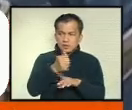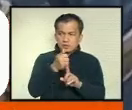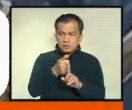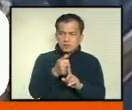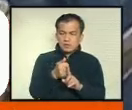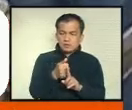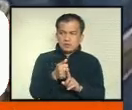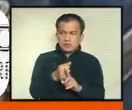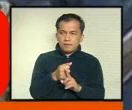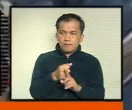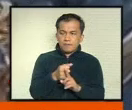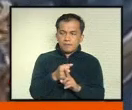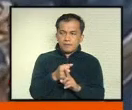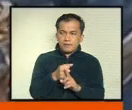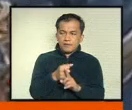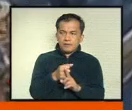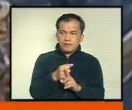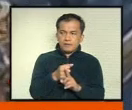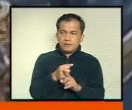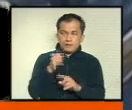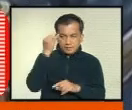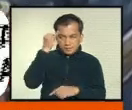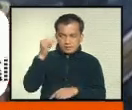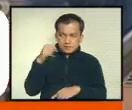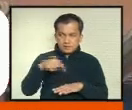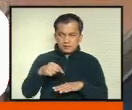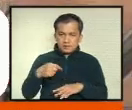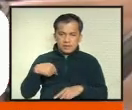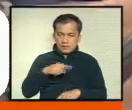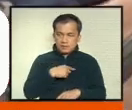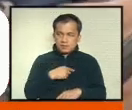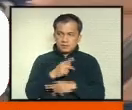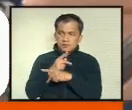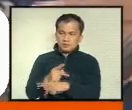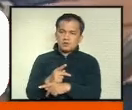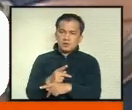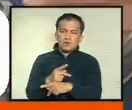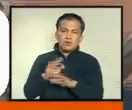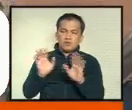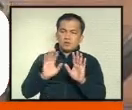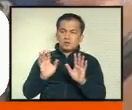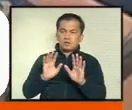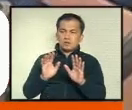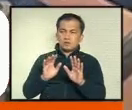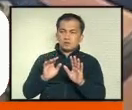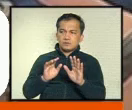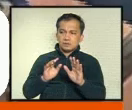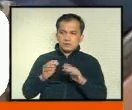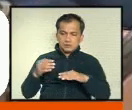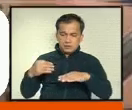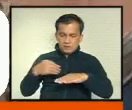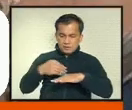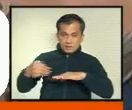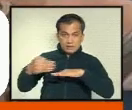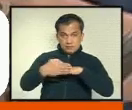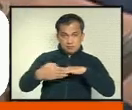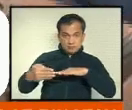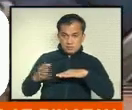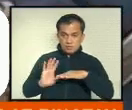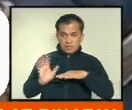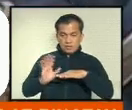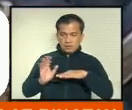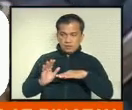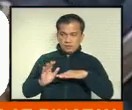po yung idea doon. Kami lang is to protect na walang nasa site, diba? At